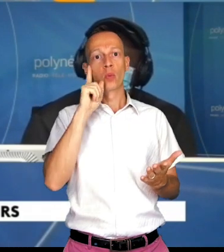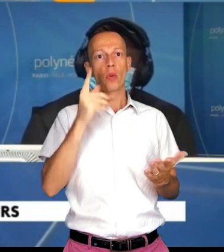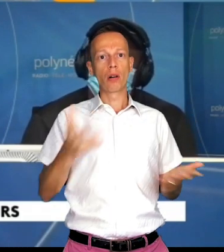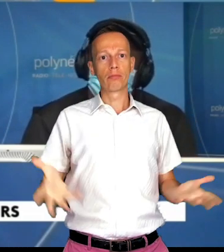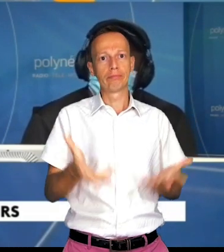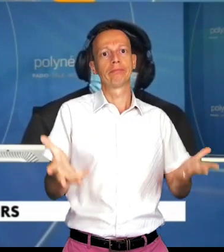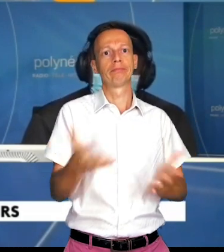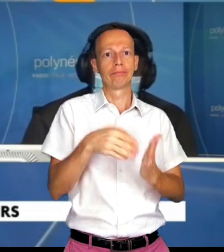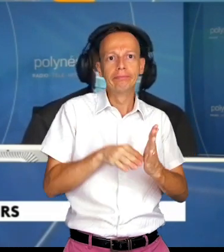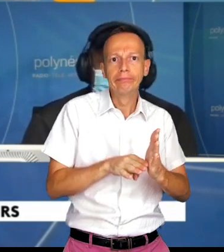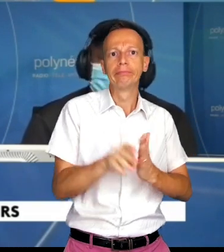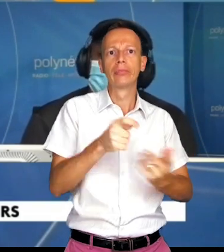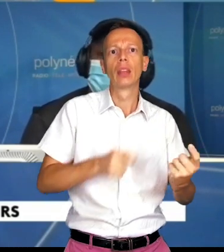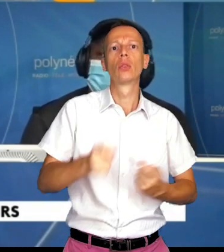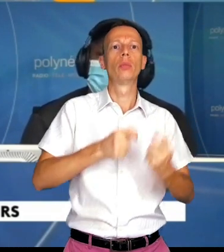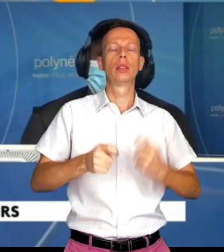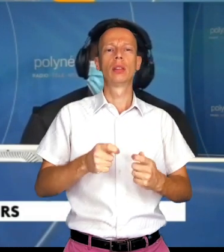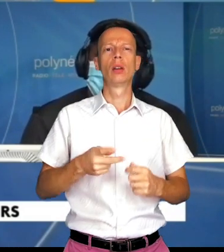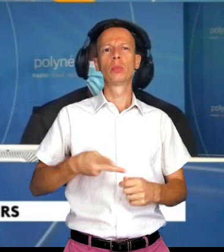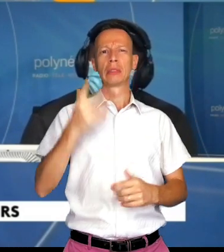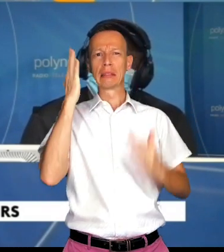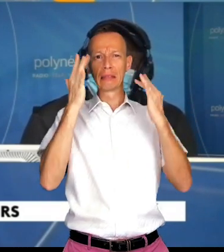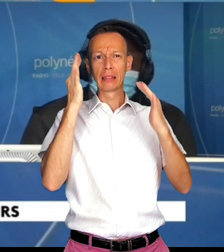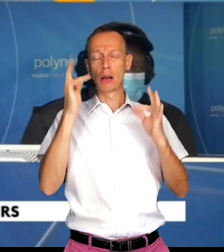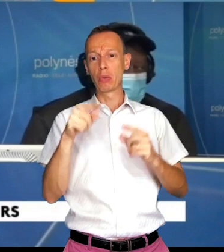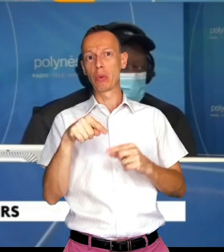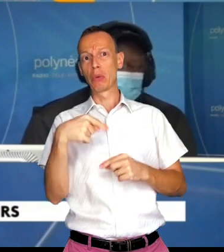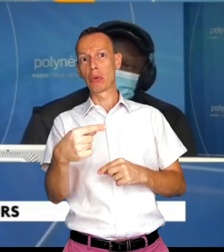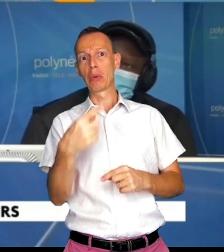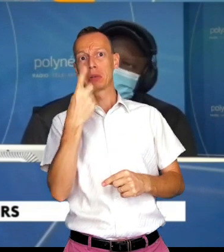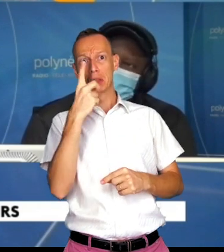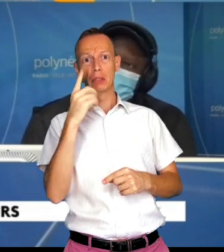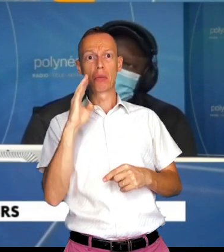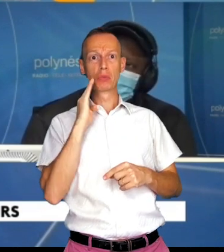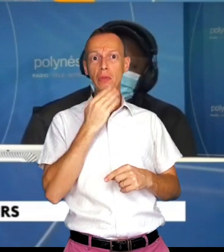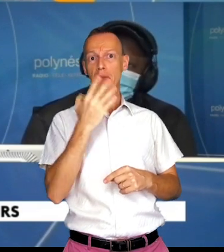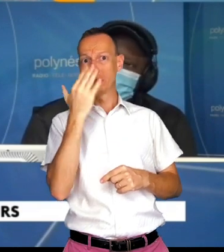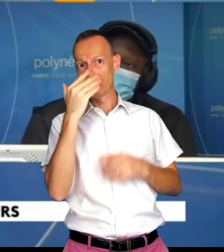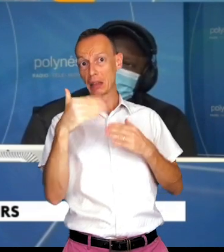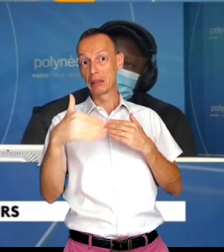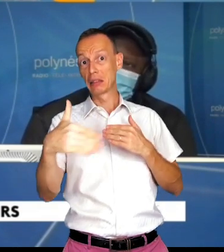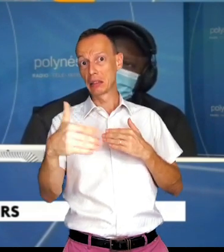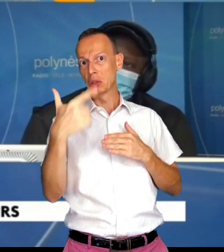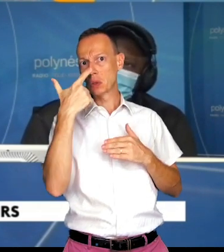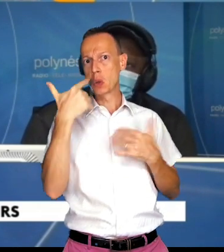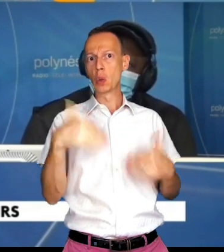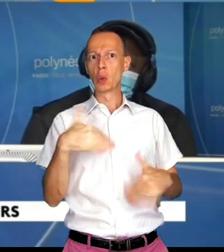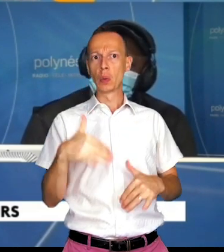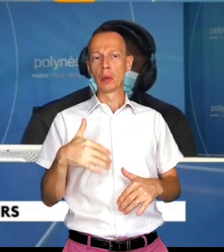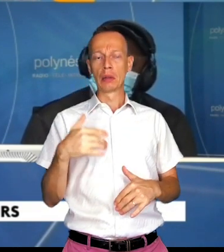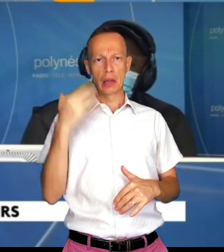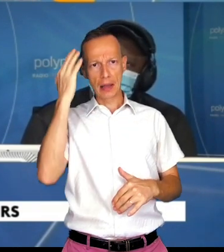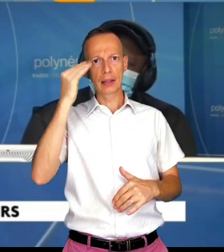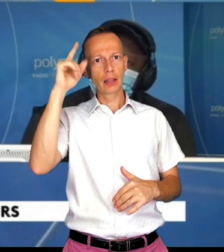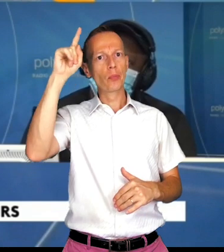permis au tout cas, au moins, de relancer la machine. Les inquiétudes sont plus vers la fin de l'année, vers la fin de l'année, le début de l'année prochaine,